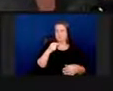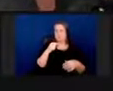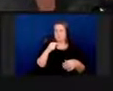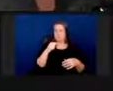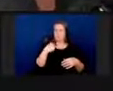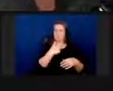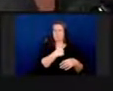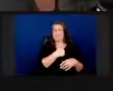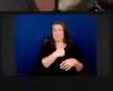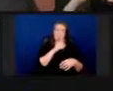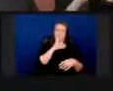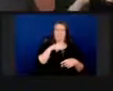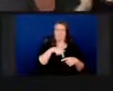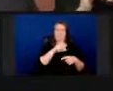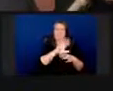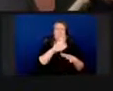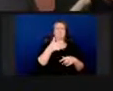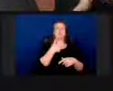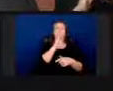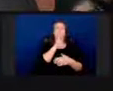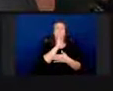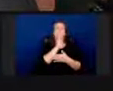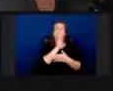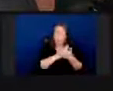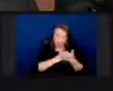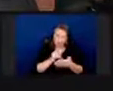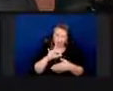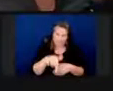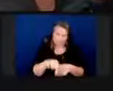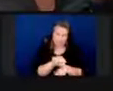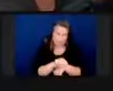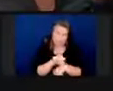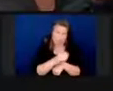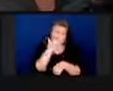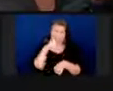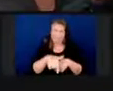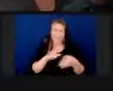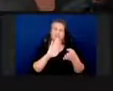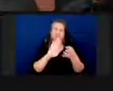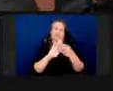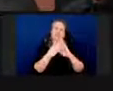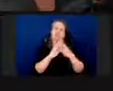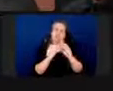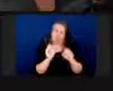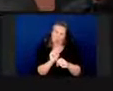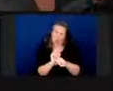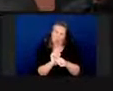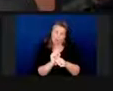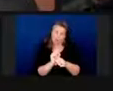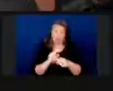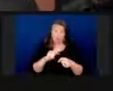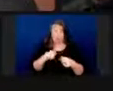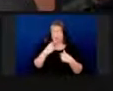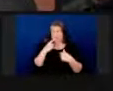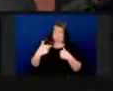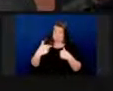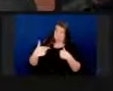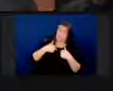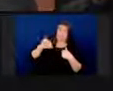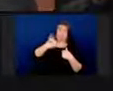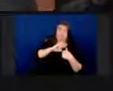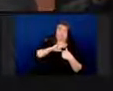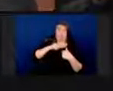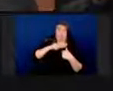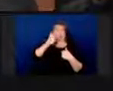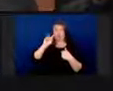وأنا سعيد جدا كوني جزء من هذا البرنامج. وأنا لا أود أن أقول أن